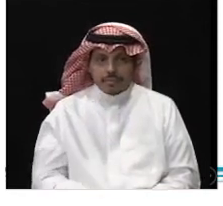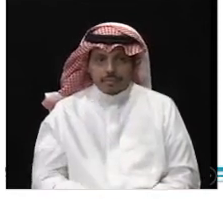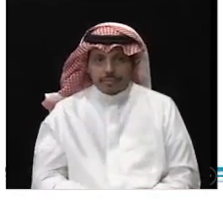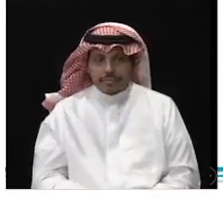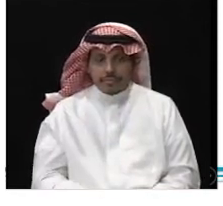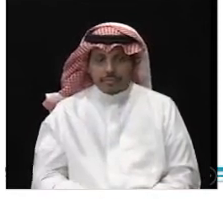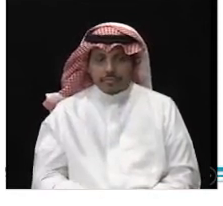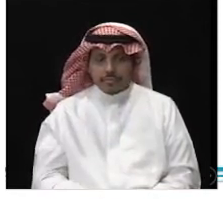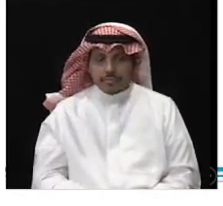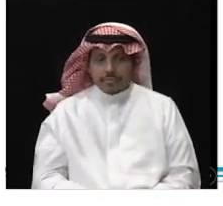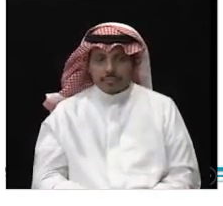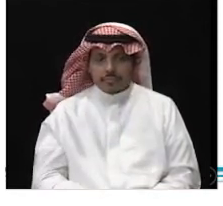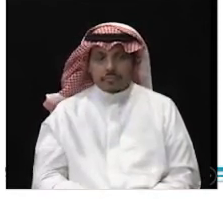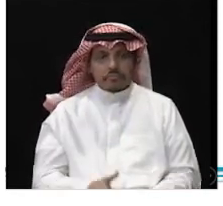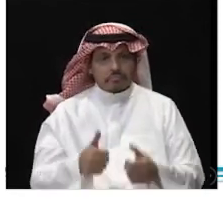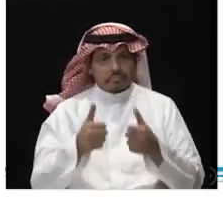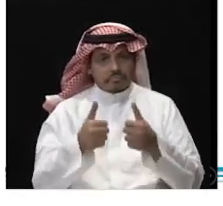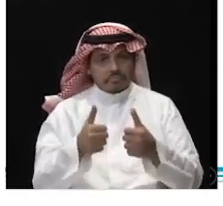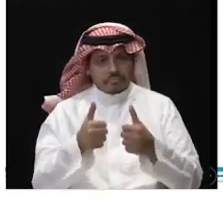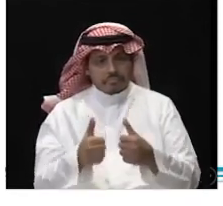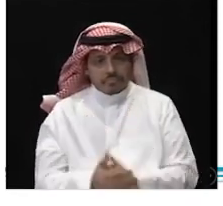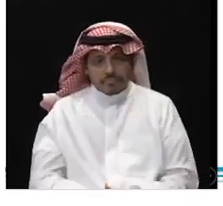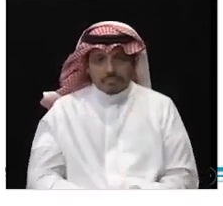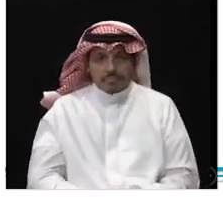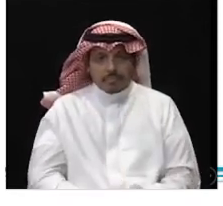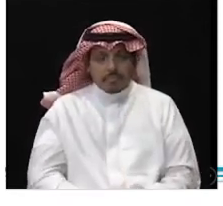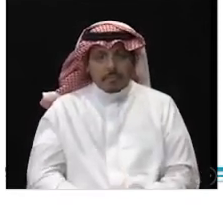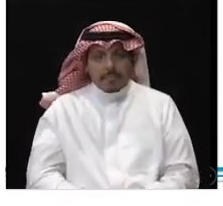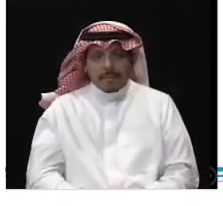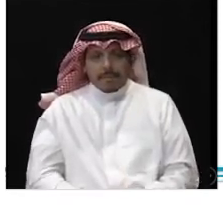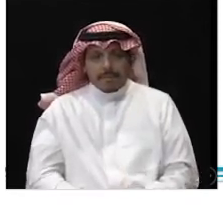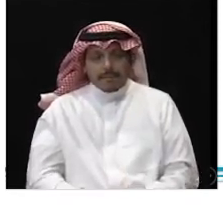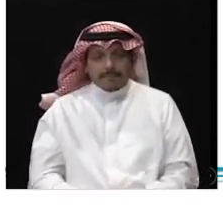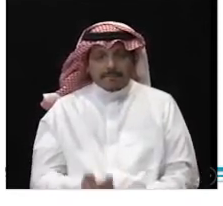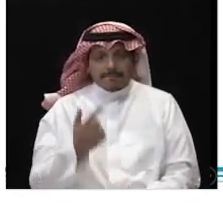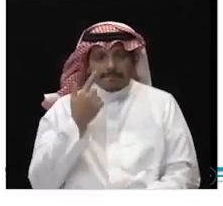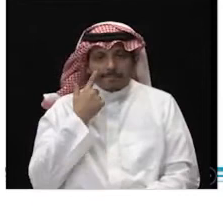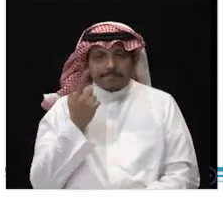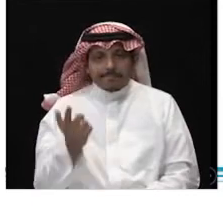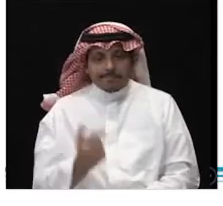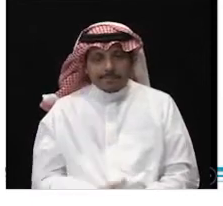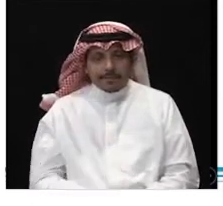كتابا، رائع جدا، أحسنتم يا أبطال. وهنا